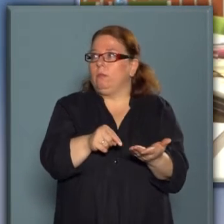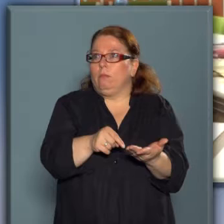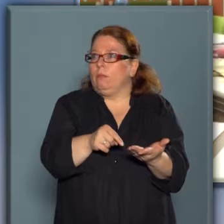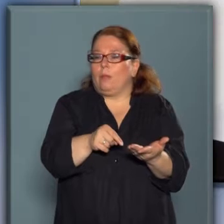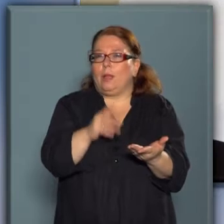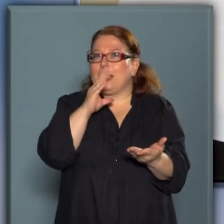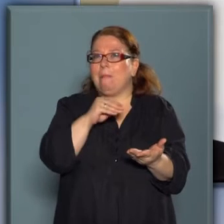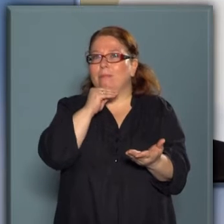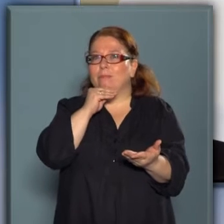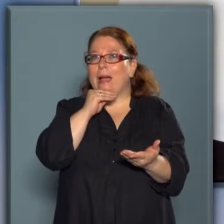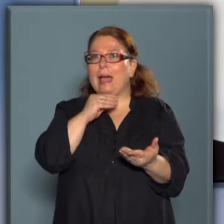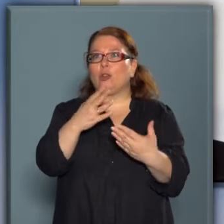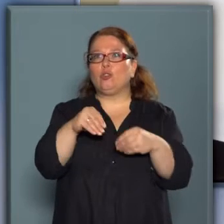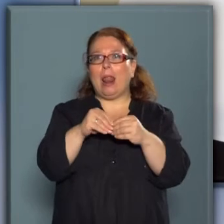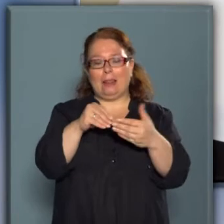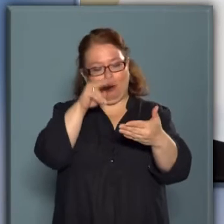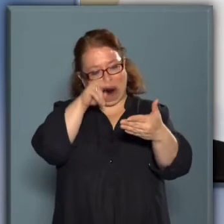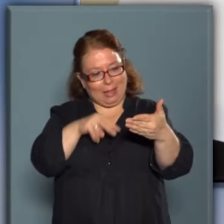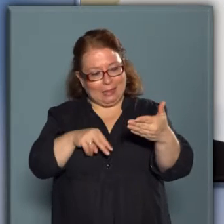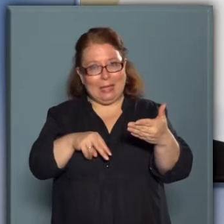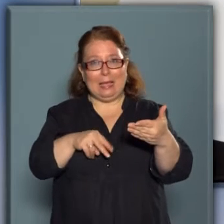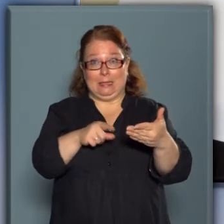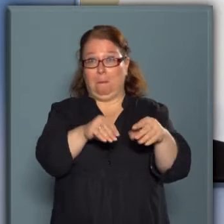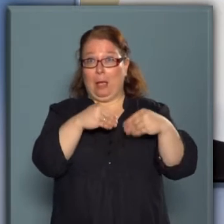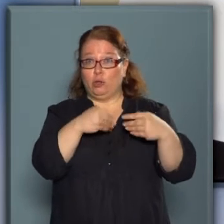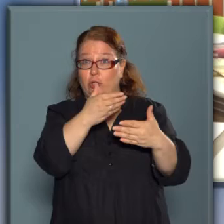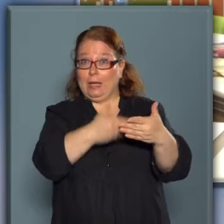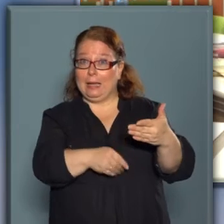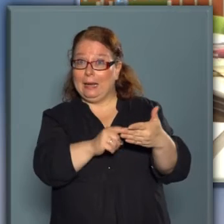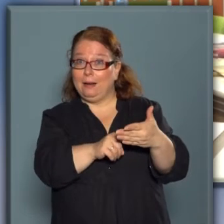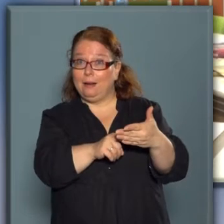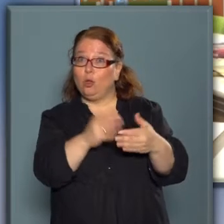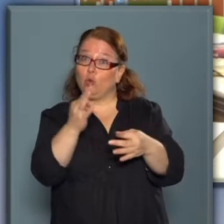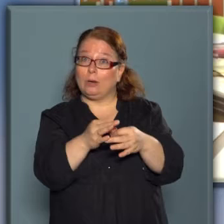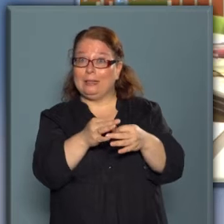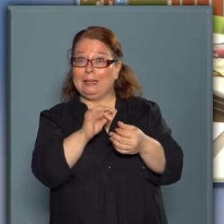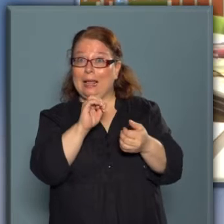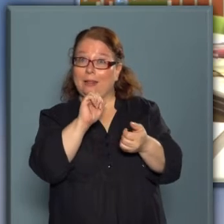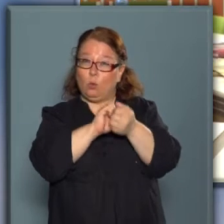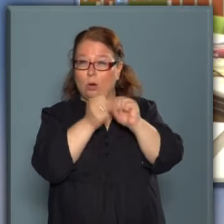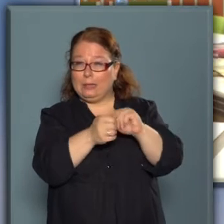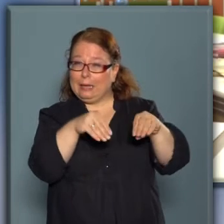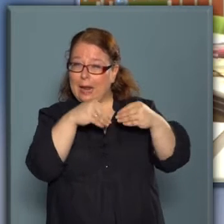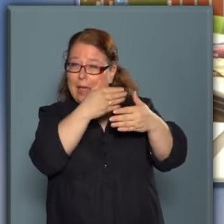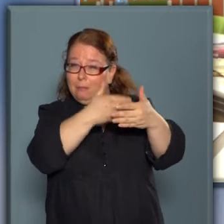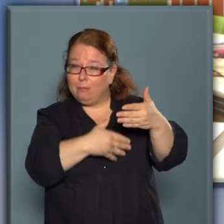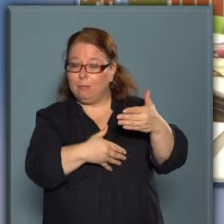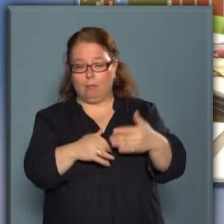hogy az ember elővesz egy családfát, és az mesél. Meséli a történelmet.